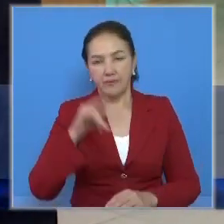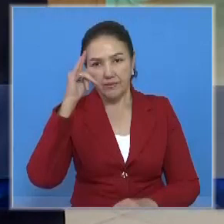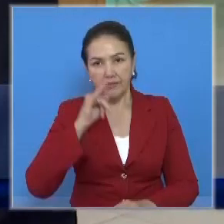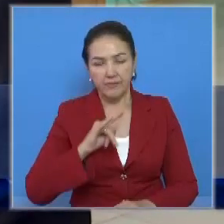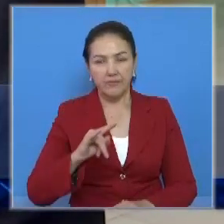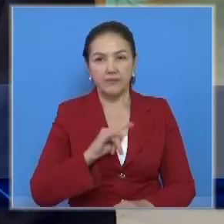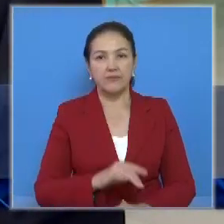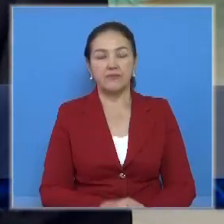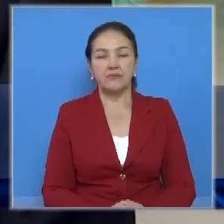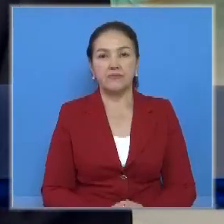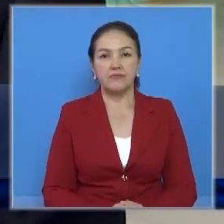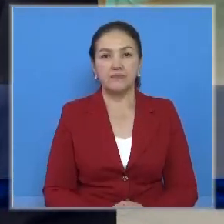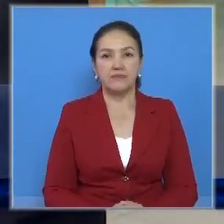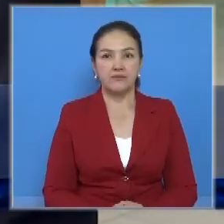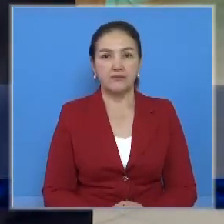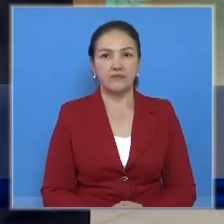Казахстану. В принципе,